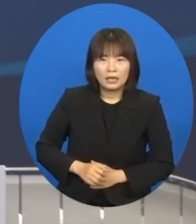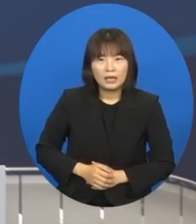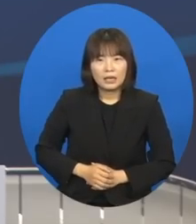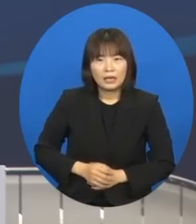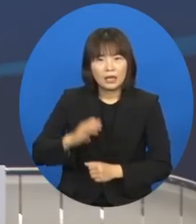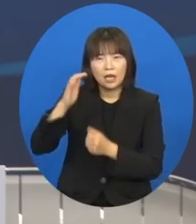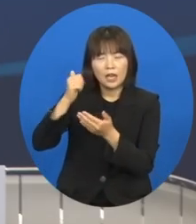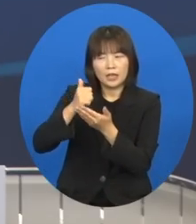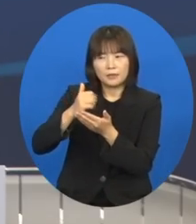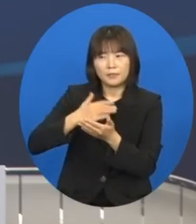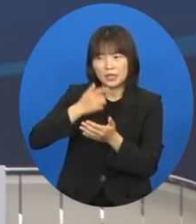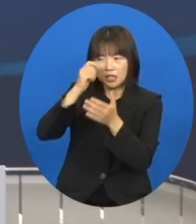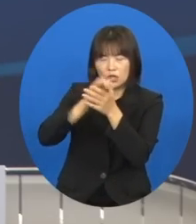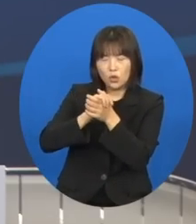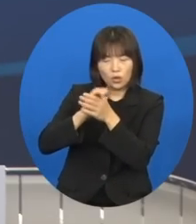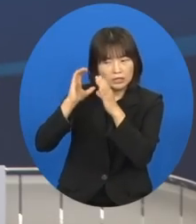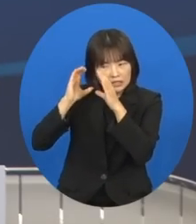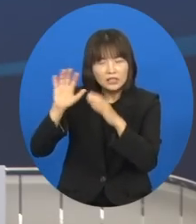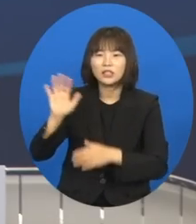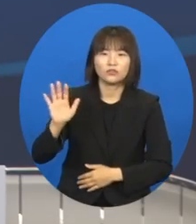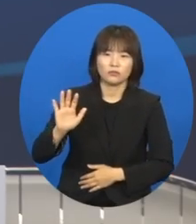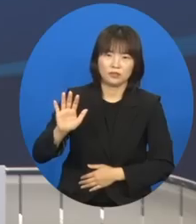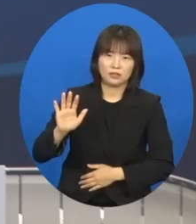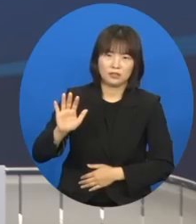하나님은 내 기도 절대 안 들으시는구나.